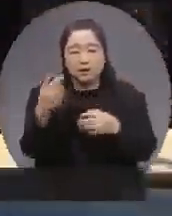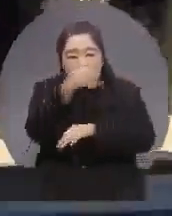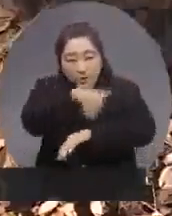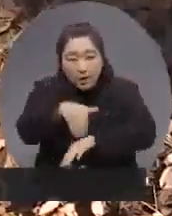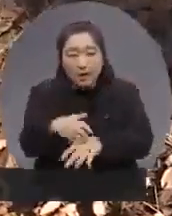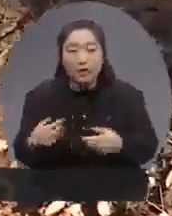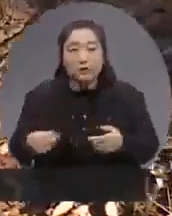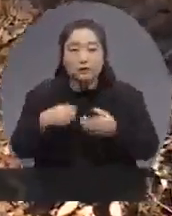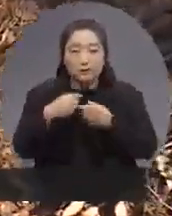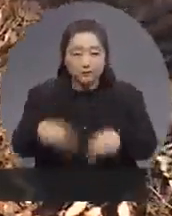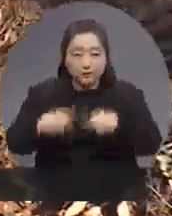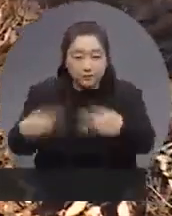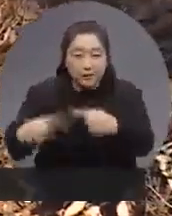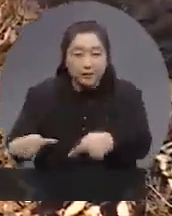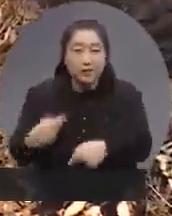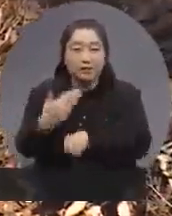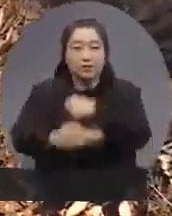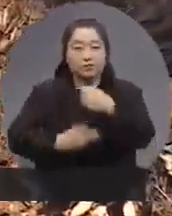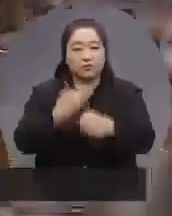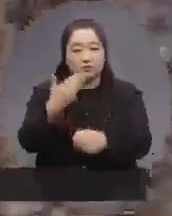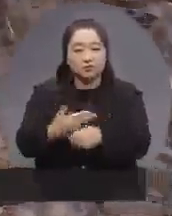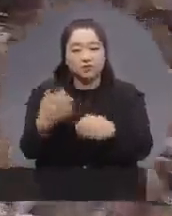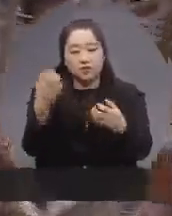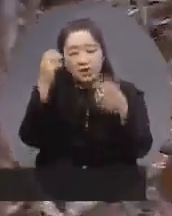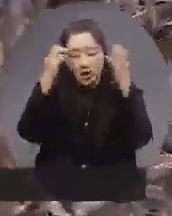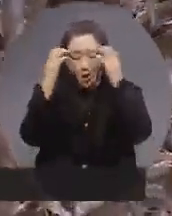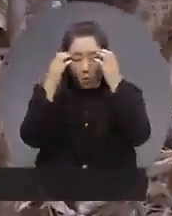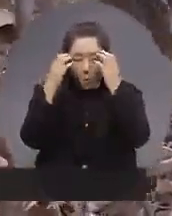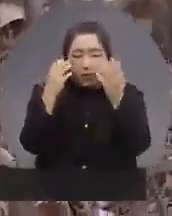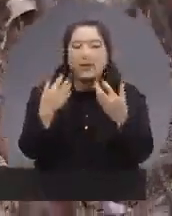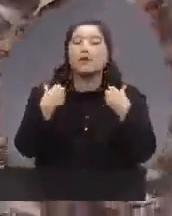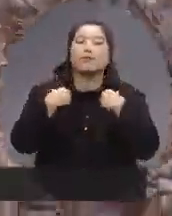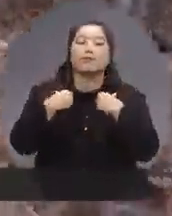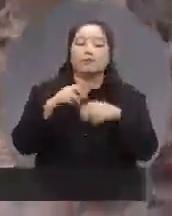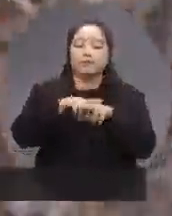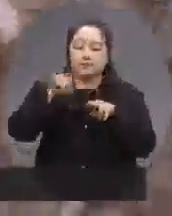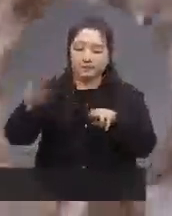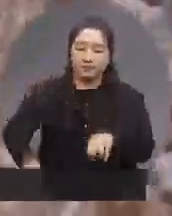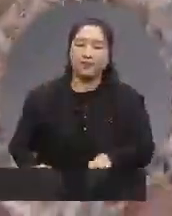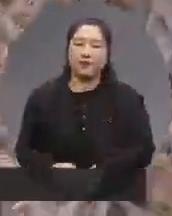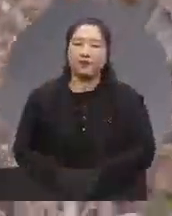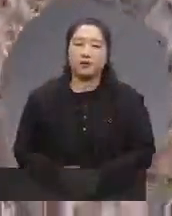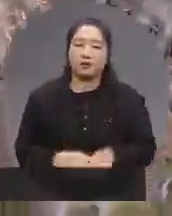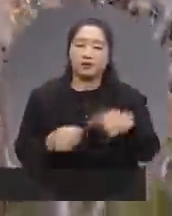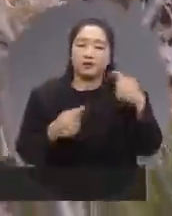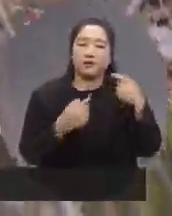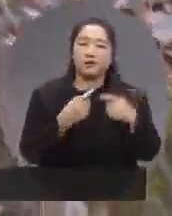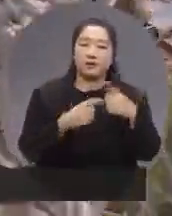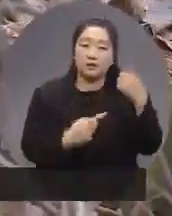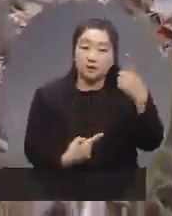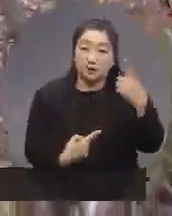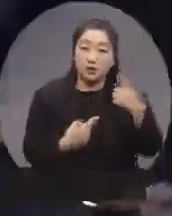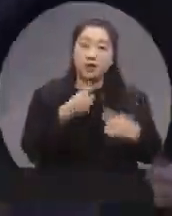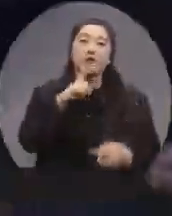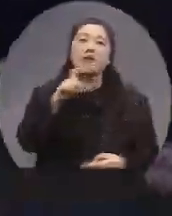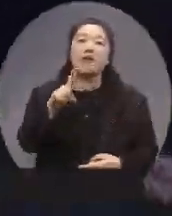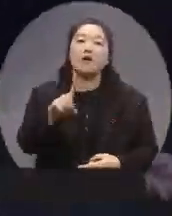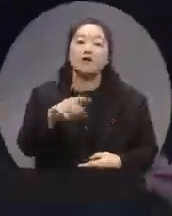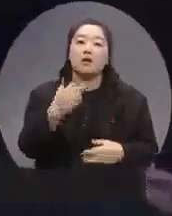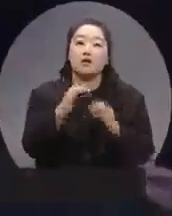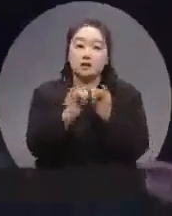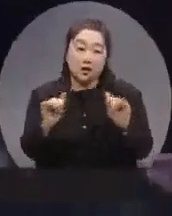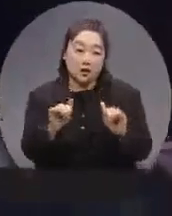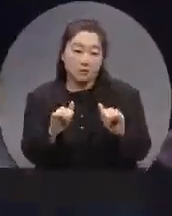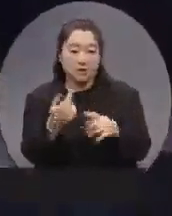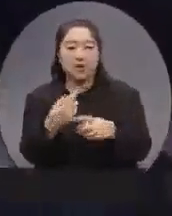달관이가 9년여간 이어온 고된 임무를 내려놓게 됐습니다. 다음 달이면 11살이 되는 달관이는 사람으로